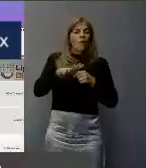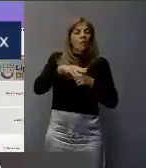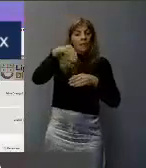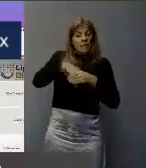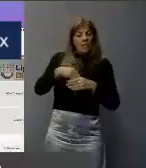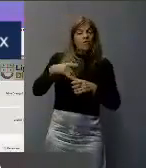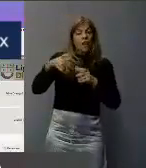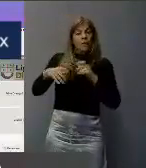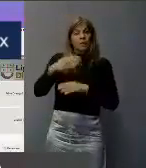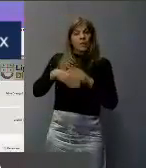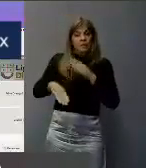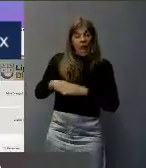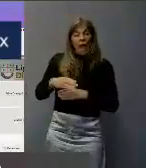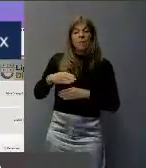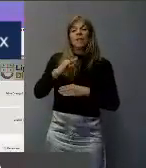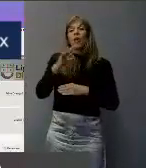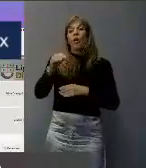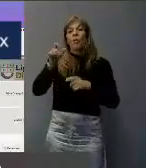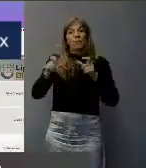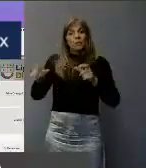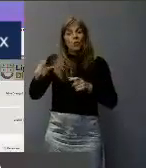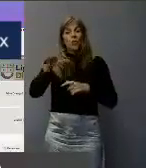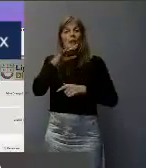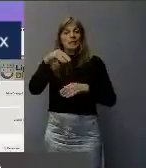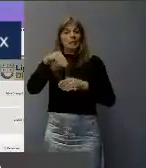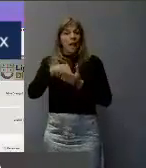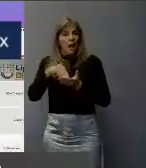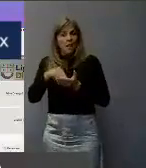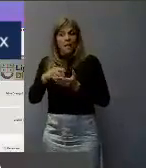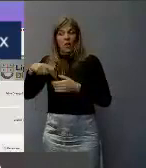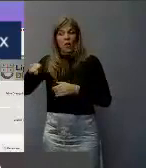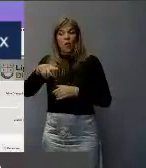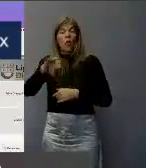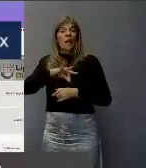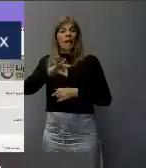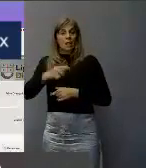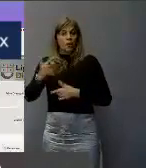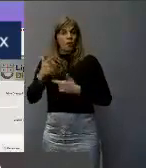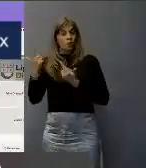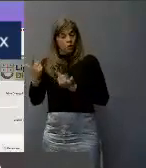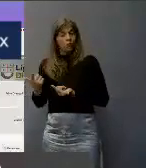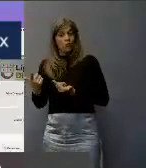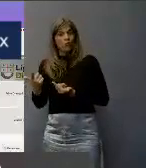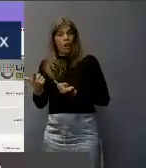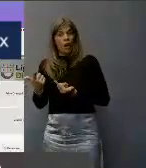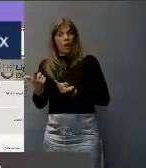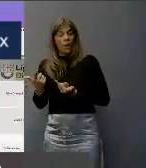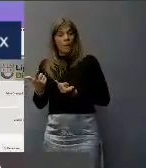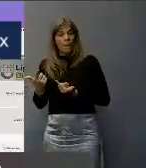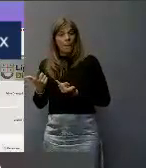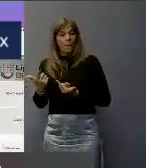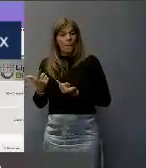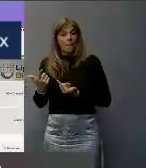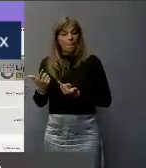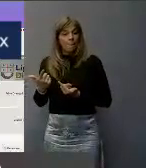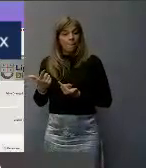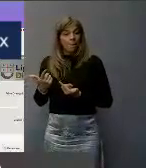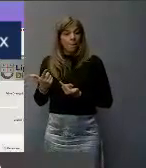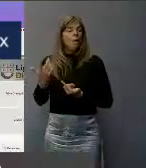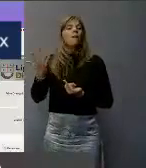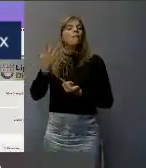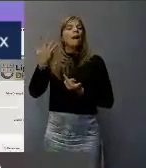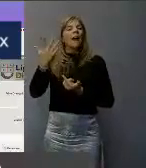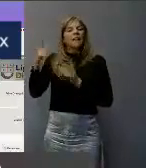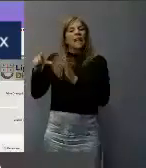casa che nonostante non abbiano reddito ma hanno testato un piccolo appartamento ereditato dalla nonna